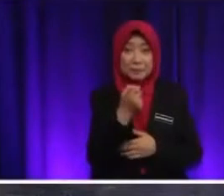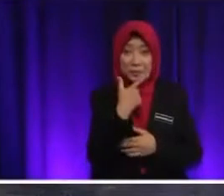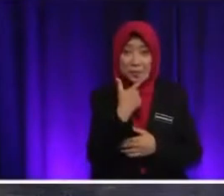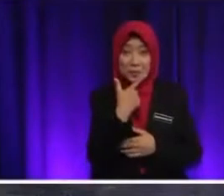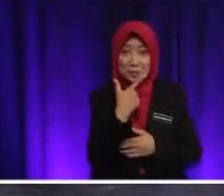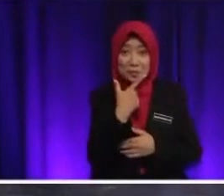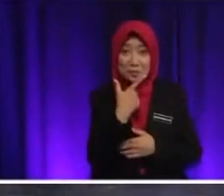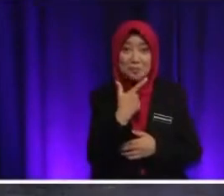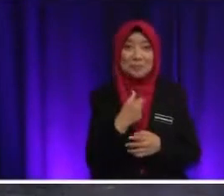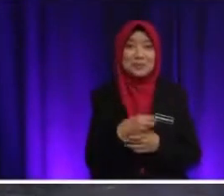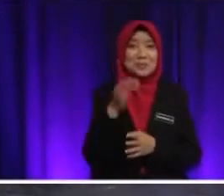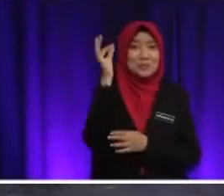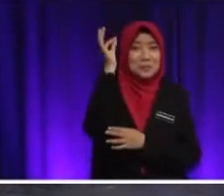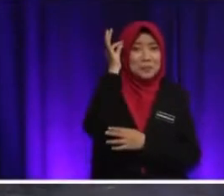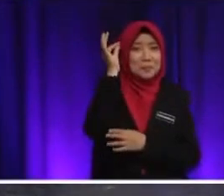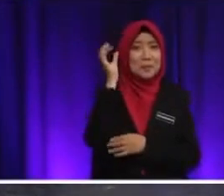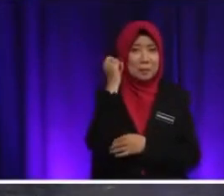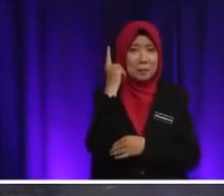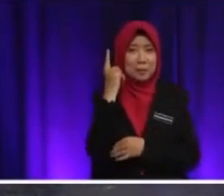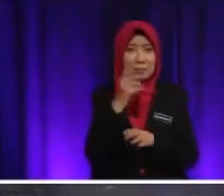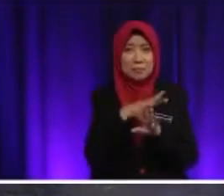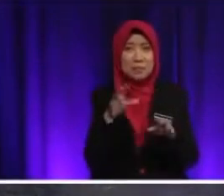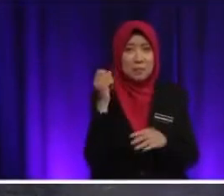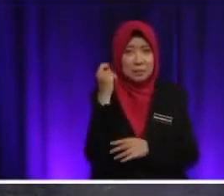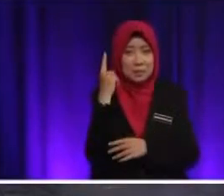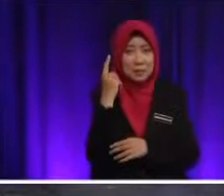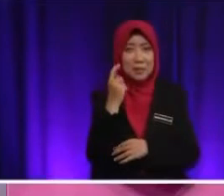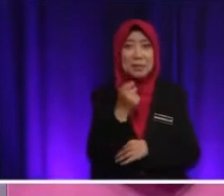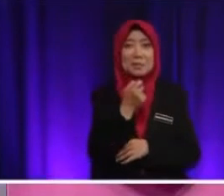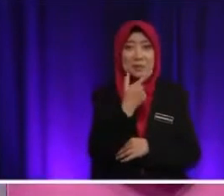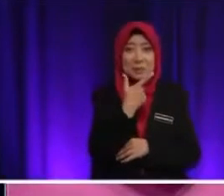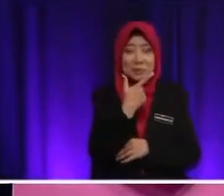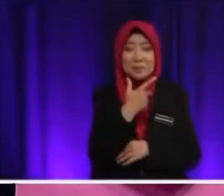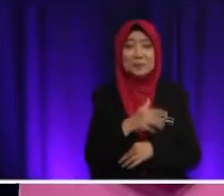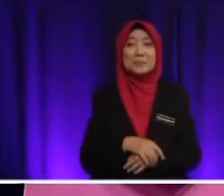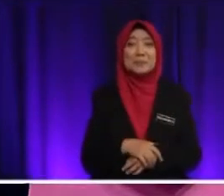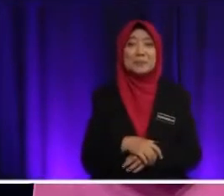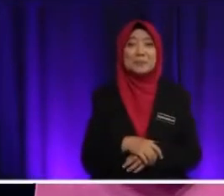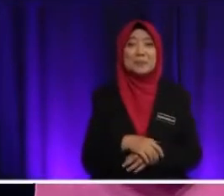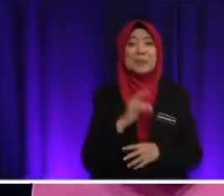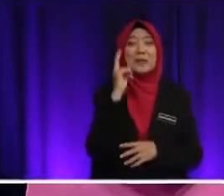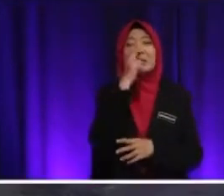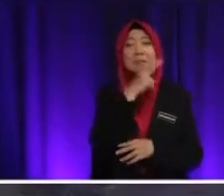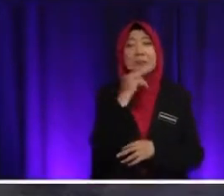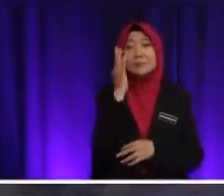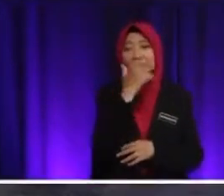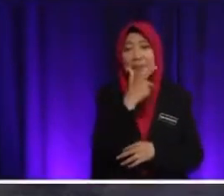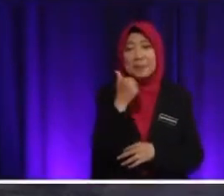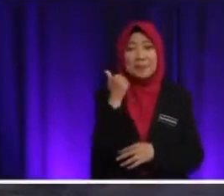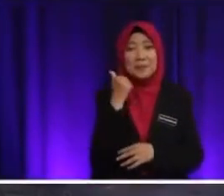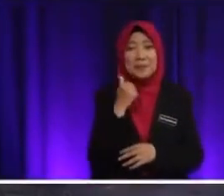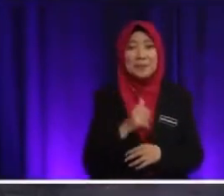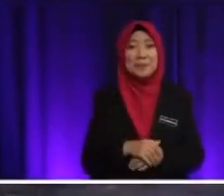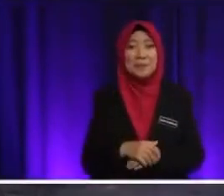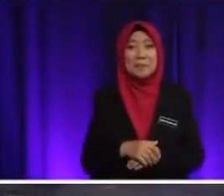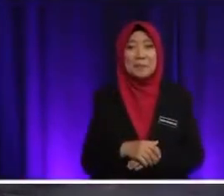nampak berkerut-kerut je dai kan. Faham ke tak faham ni? Insya-Allah faham. Senyum sikit. Senyum. Okey, alhamdulillah kan senyum. Kan handsome cantik ustaz. Memang pun macam